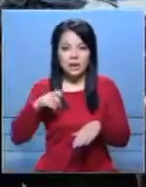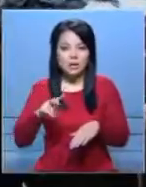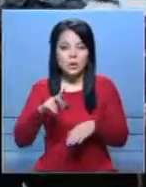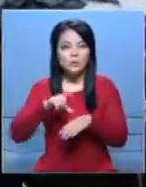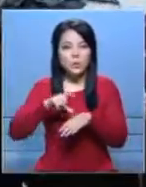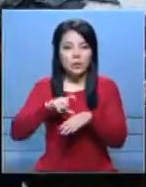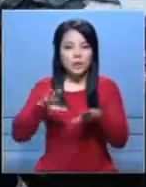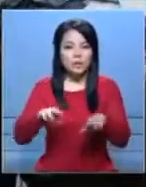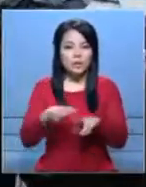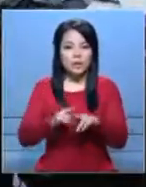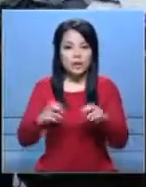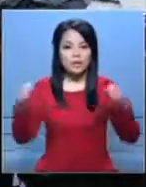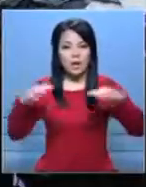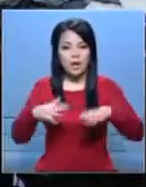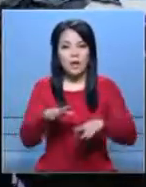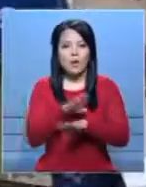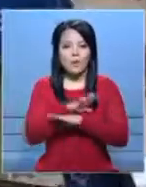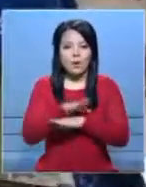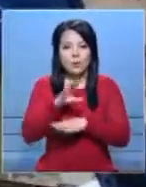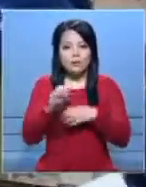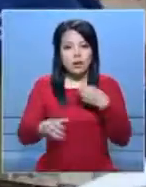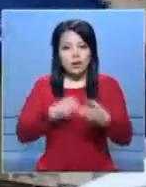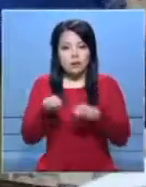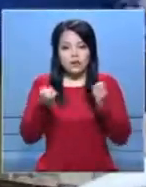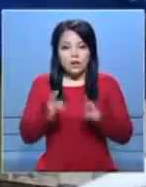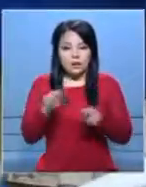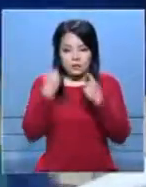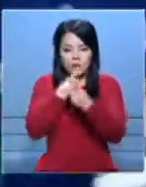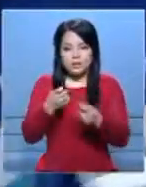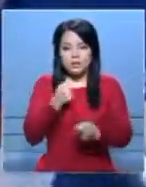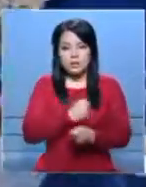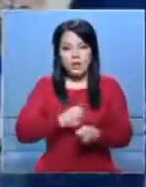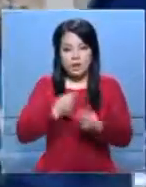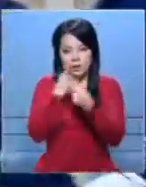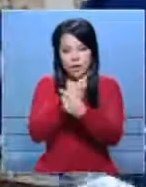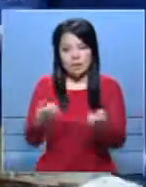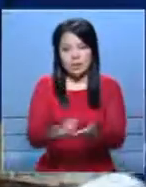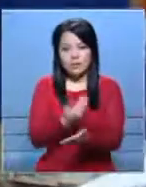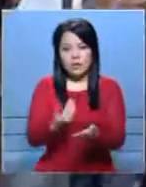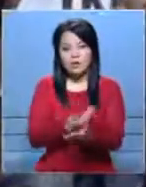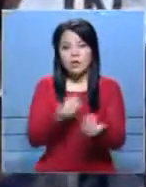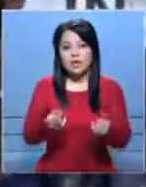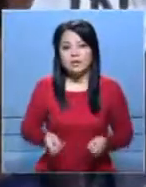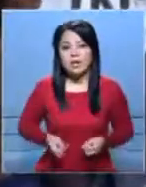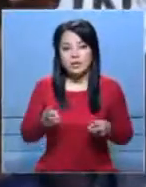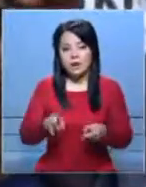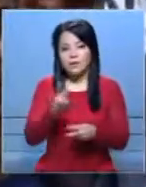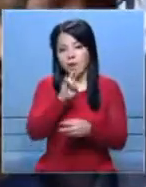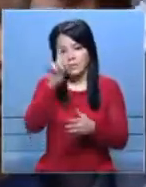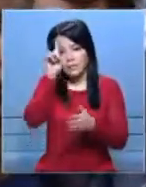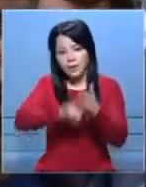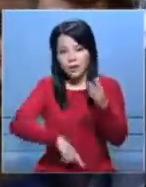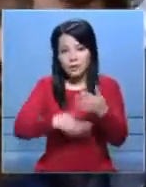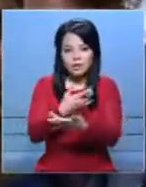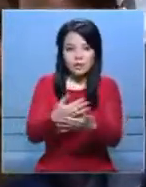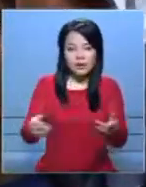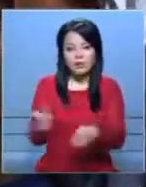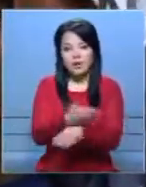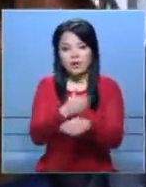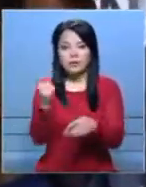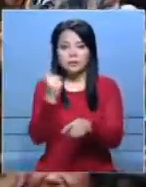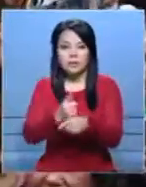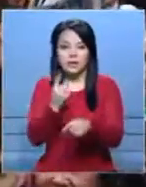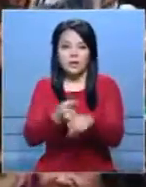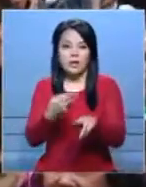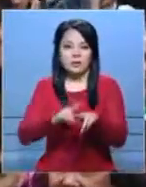барған мұсылмандар өлім мен қорқыныштан әбден қажығандарын ашын айтуда. Жиналғандар терроризм дінге бөлінбейді деген ұрандар жазып алған.